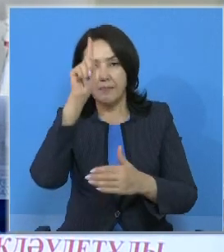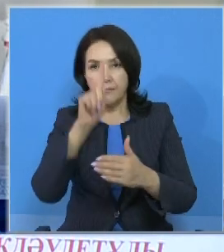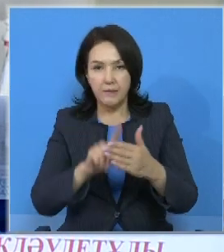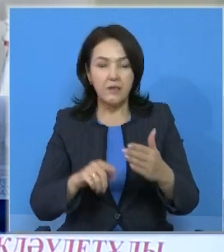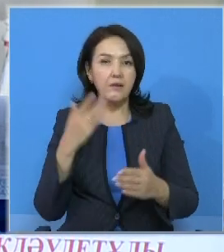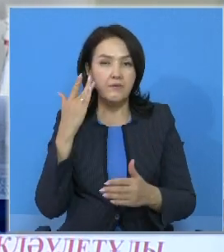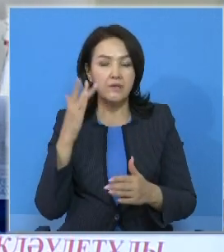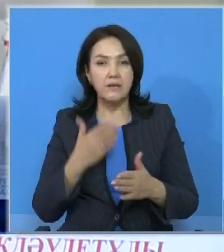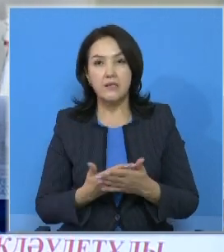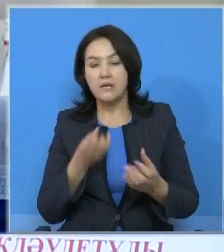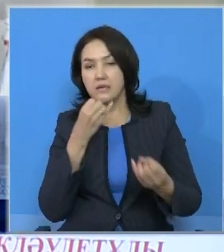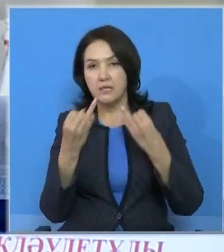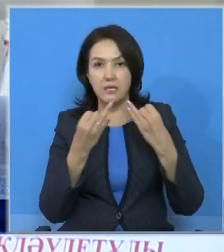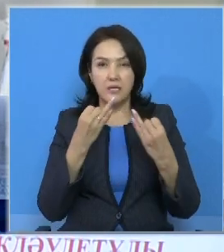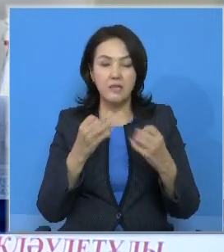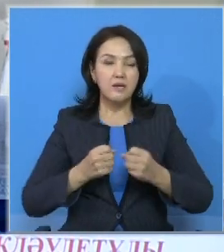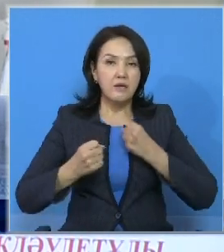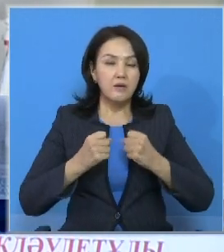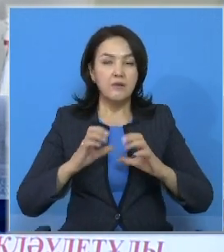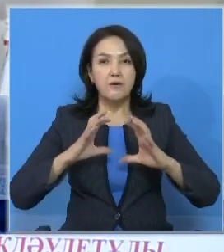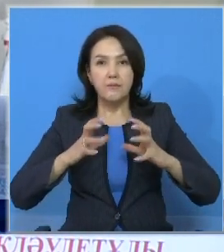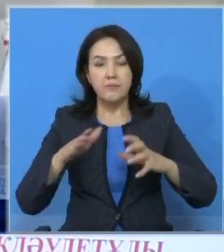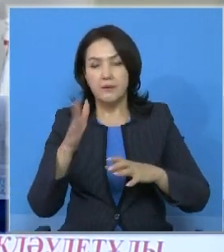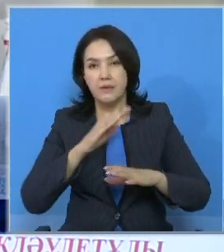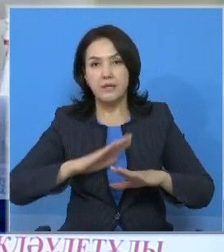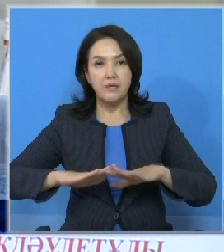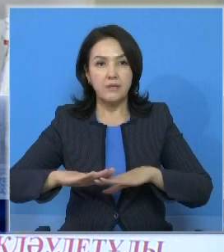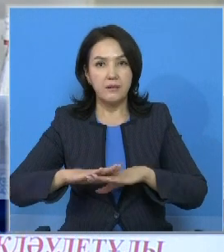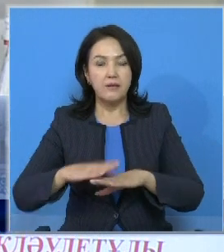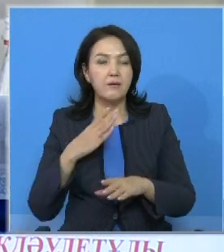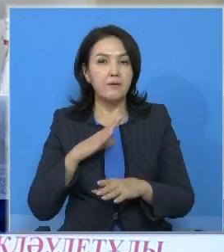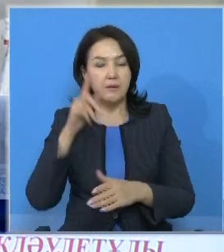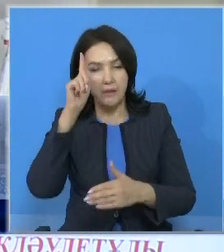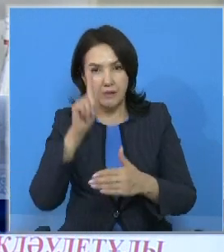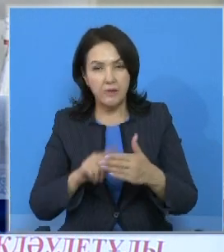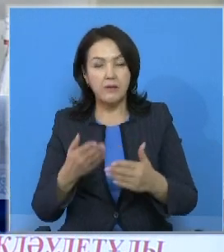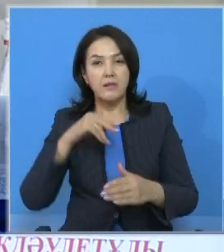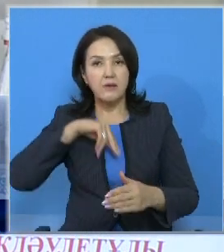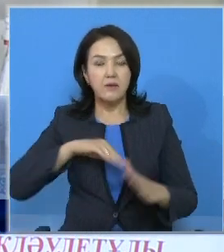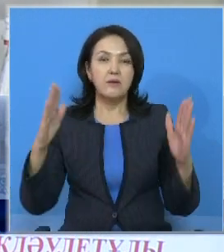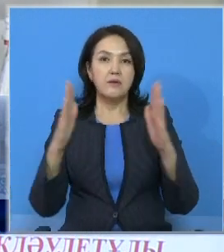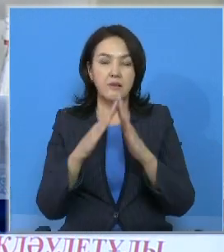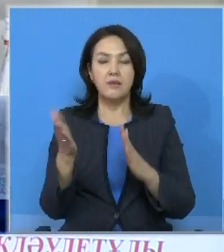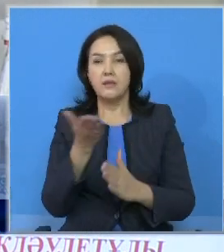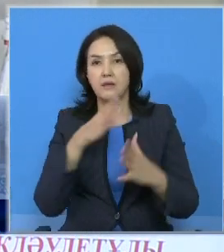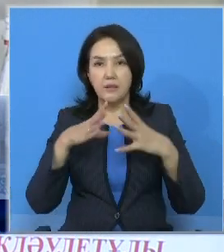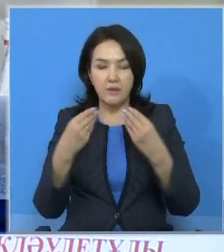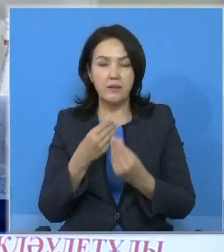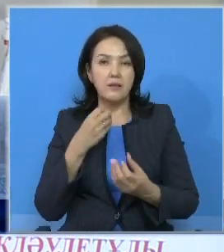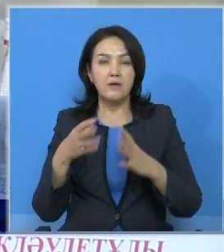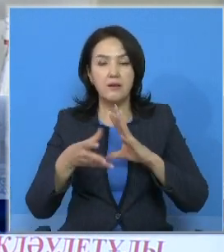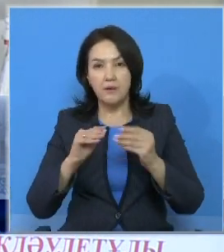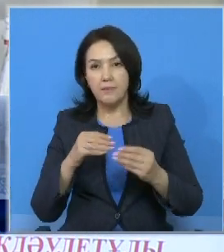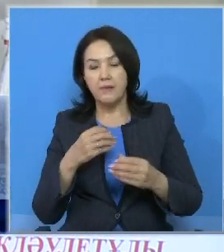Всегда идти на открытый диалог, укреплять мир и стабильность на нашей земле. Тогда я верю, что наш духовный дом – это наша семья, наша община,